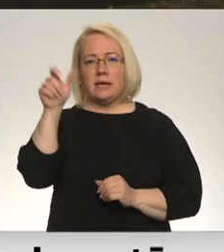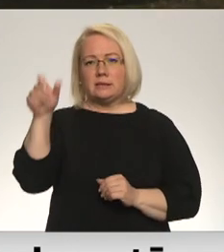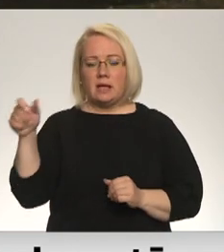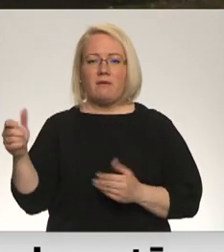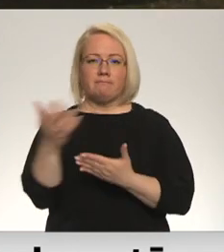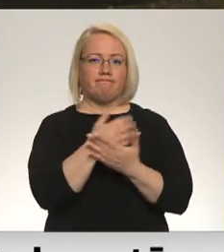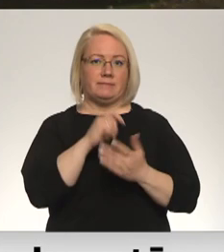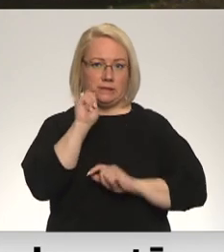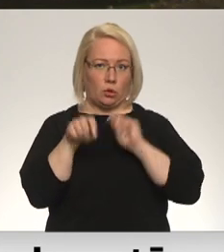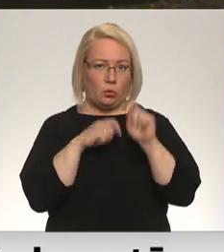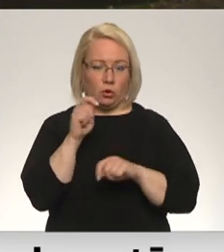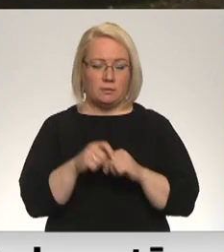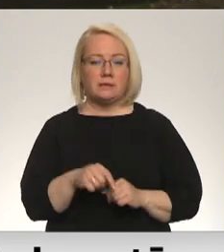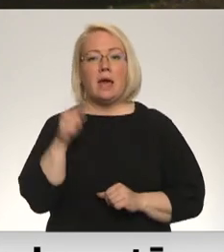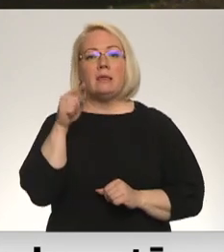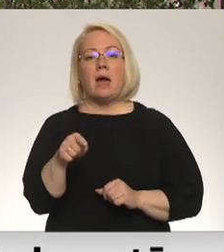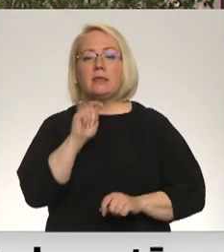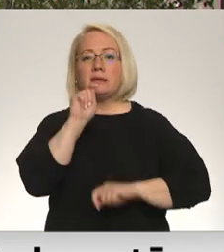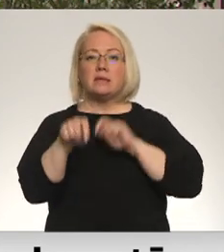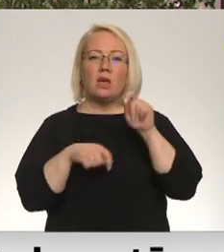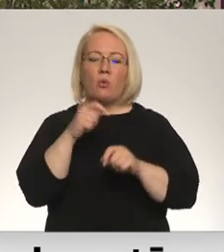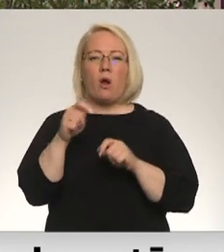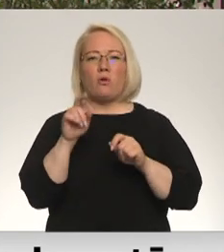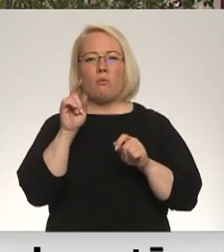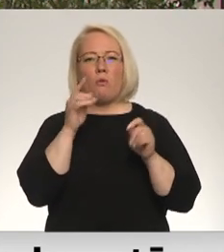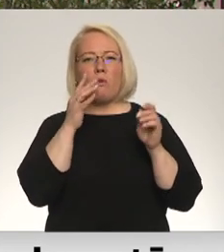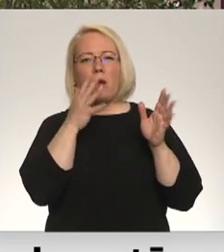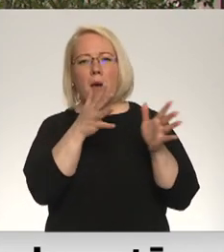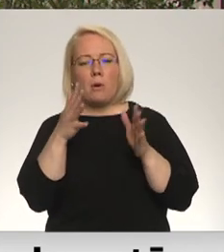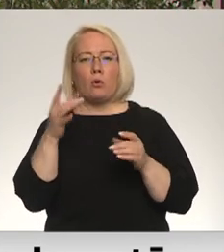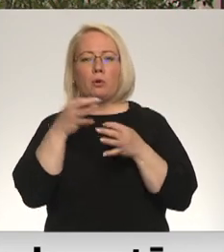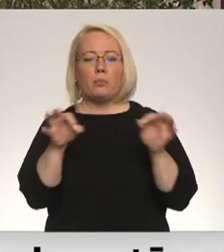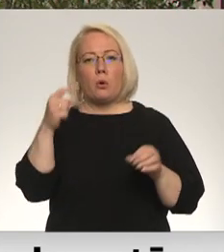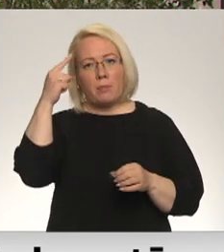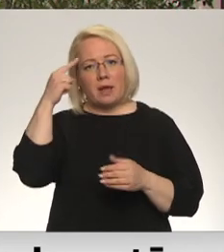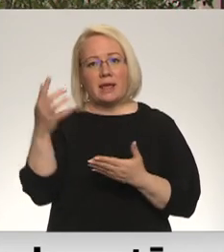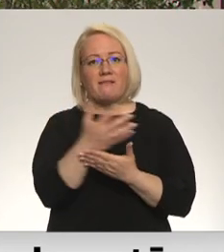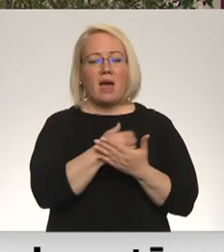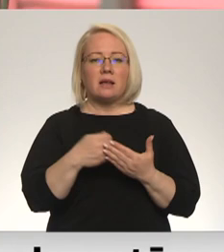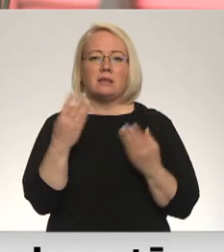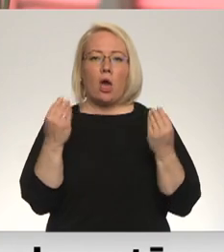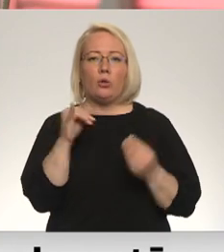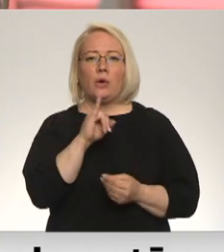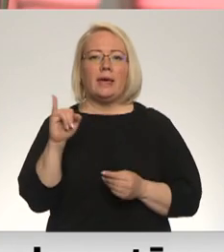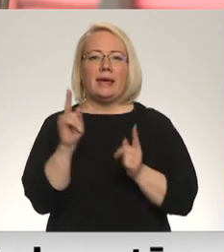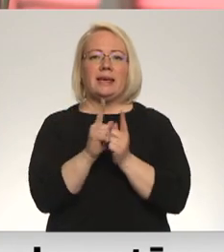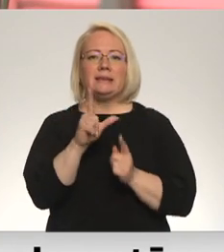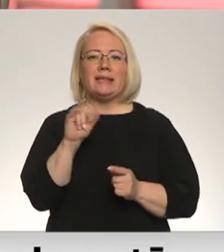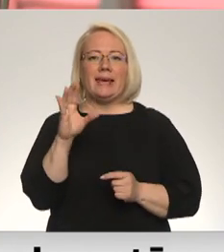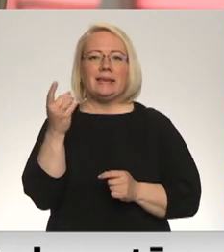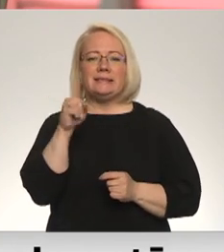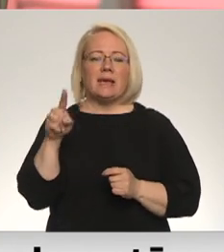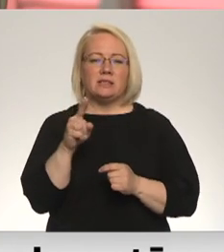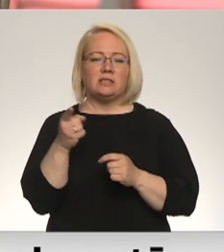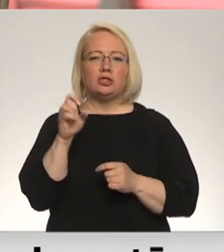ziedojumus. Šādas ziedojuma kampaņas, kurās brīvprātīgie vāc naudu Īslīces SOS bērnu ciematam, norisinās jau 9